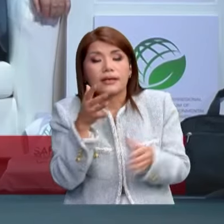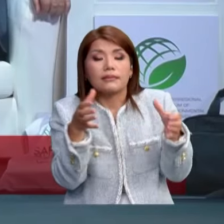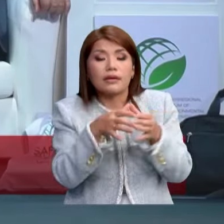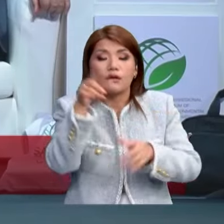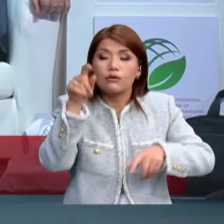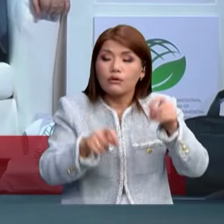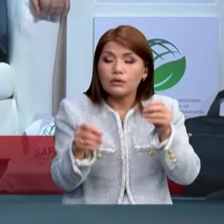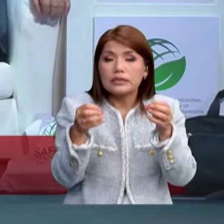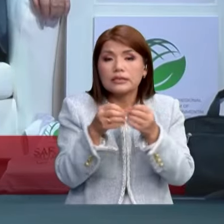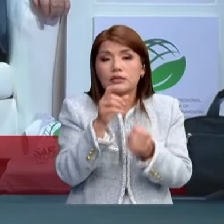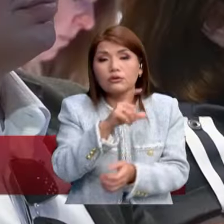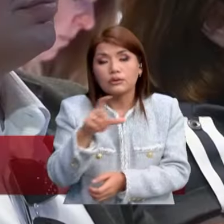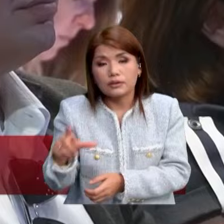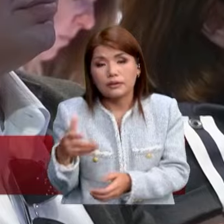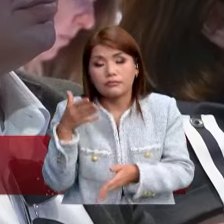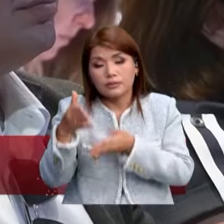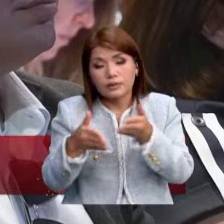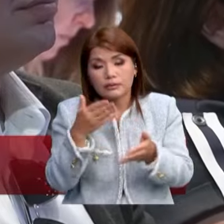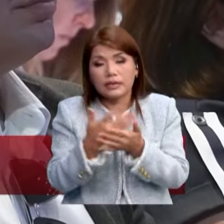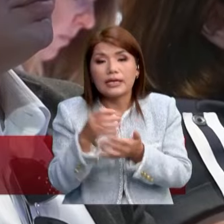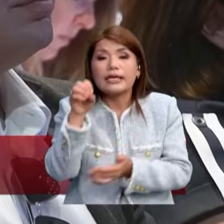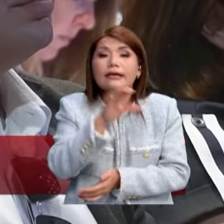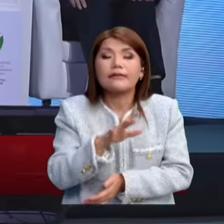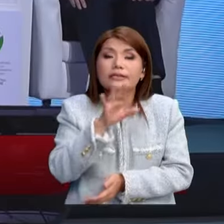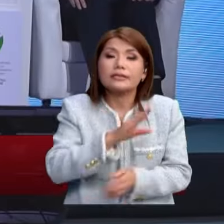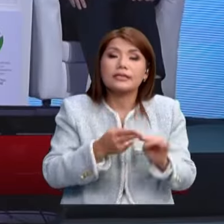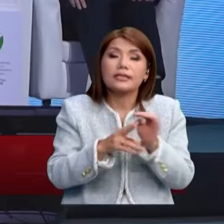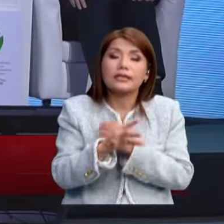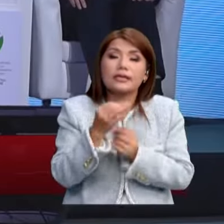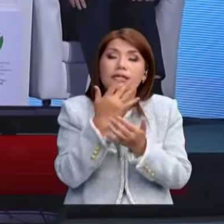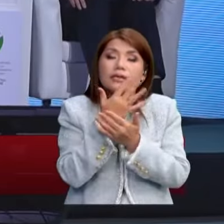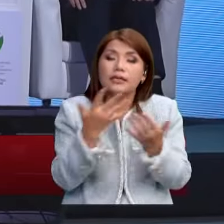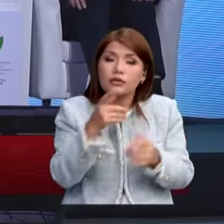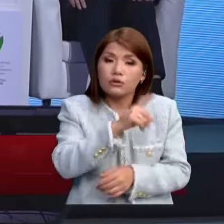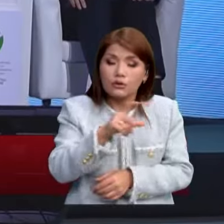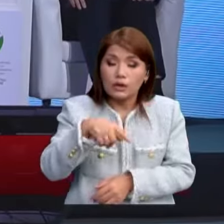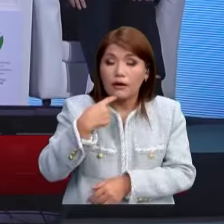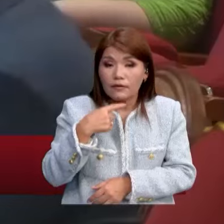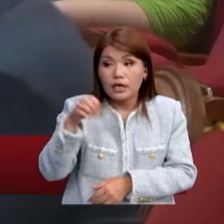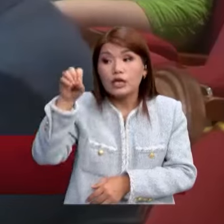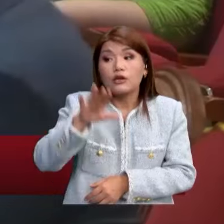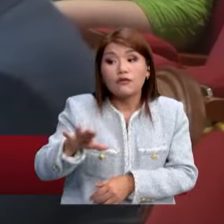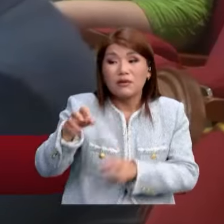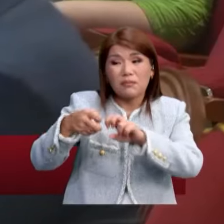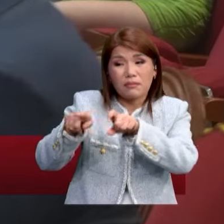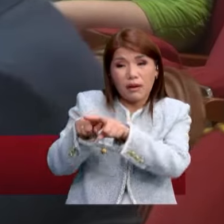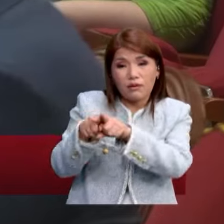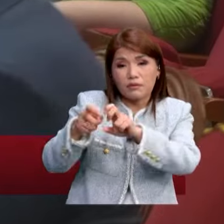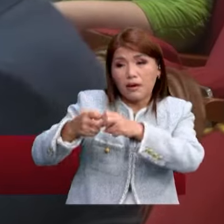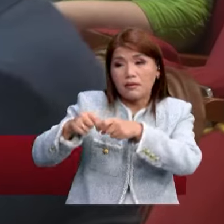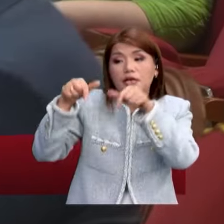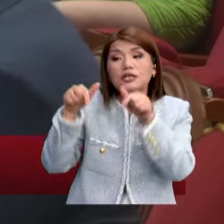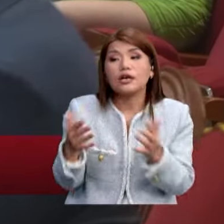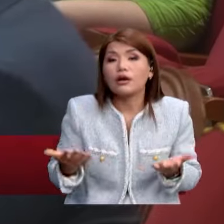и десятки неравнодушных жителей. На примере европейских стран иностранная делегация рассказала, как в Европе решают вопросы с